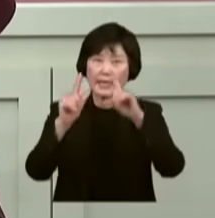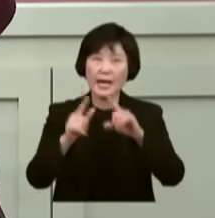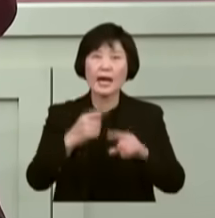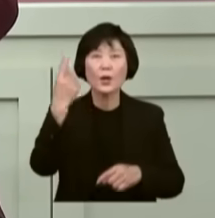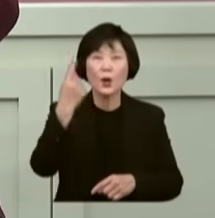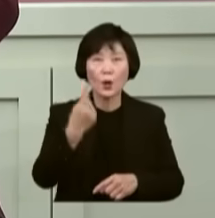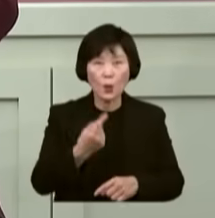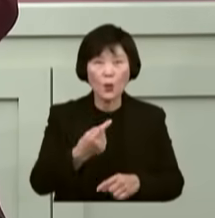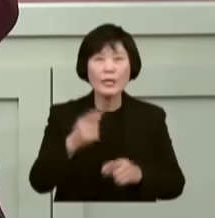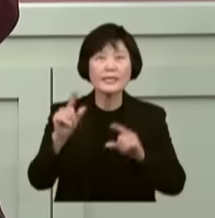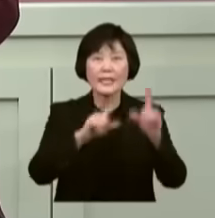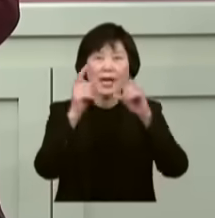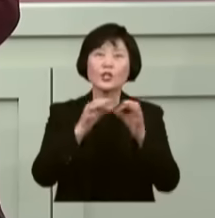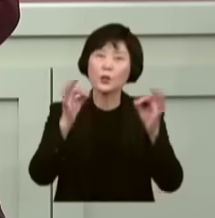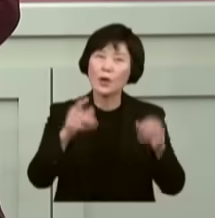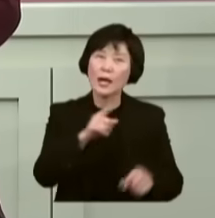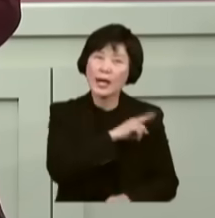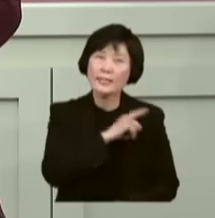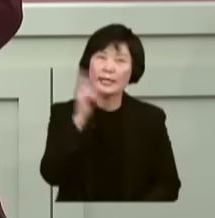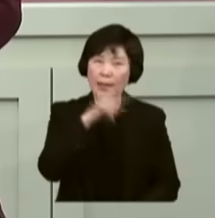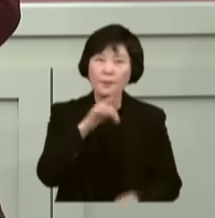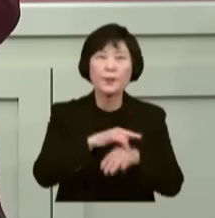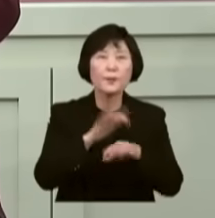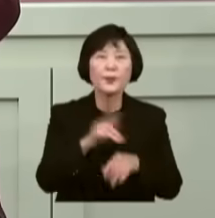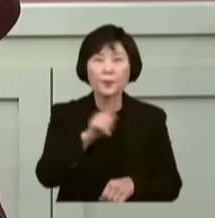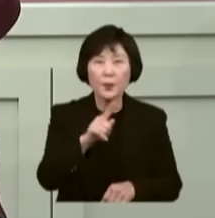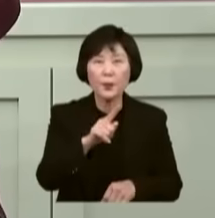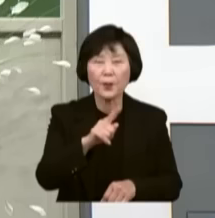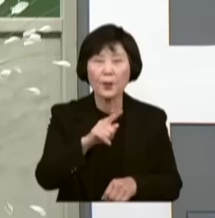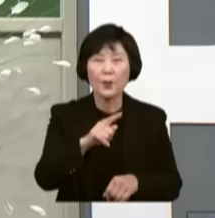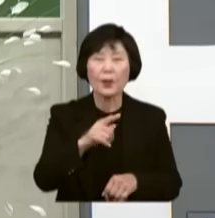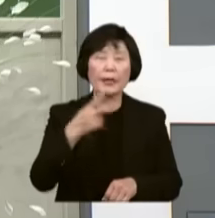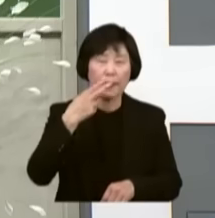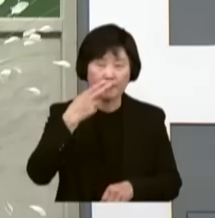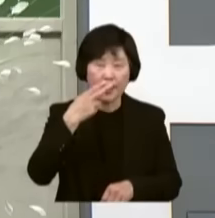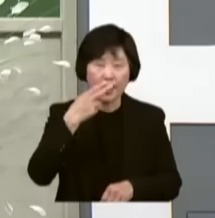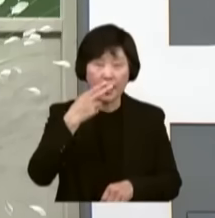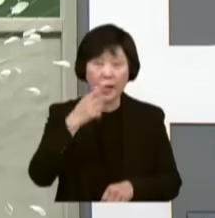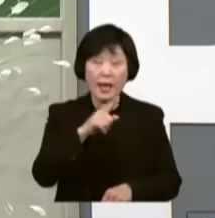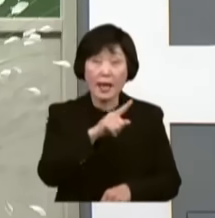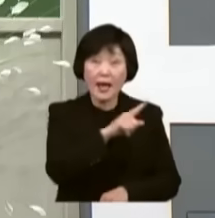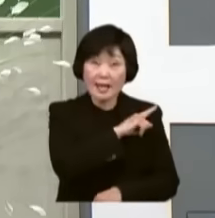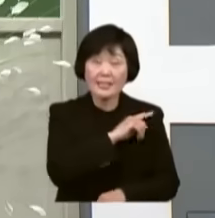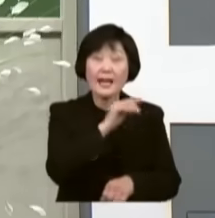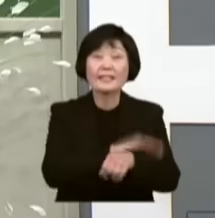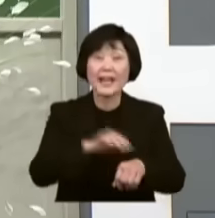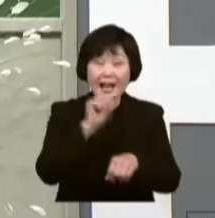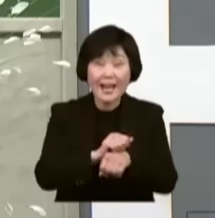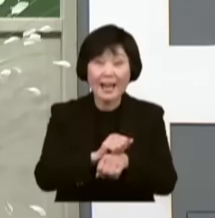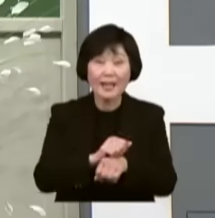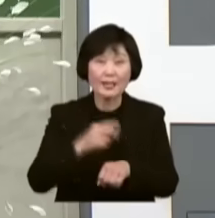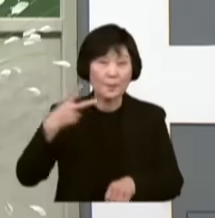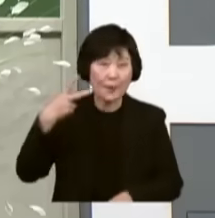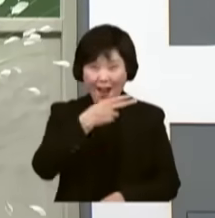참 훌륭한 일을 했다는 게 금연했다는 거. 담배를 끊었다는 거. 아빠가 한 거 아니에요, 근데 금연은. 그래, 그리고 통곡의 벽에 뭘 썼는데. 그래, 그거는 이따